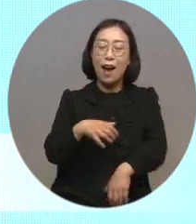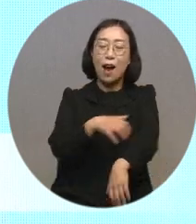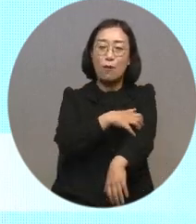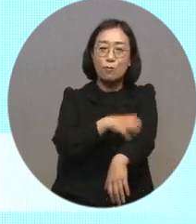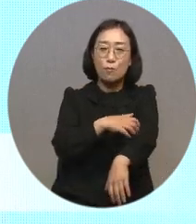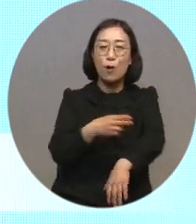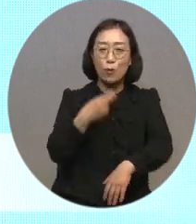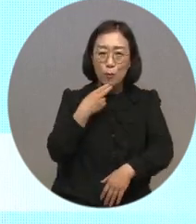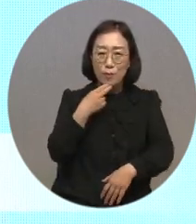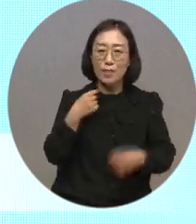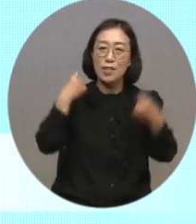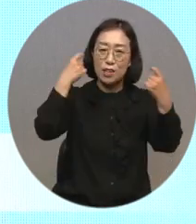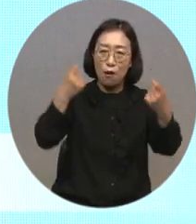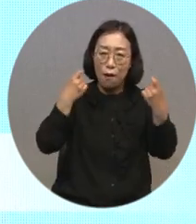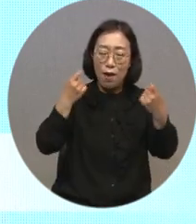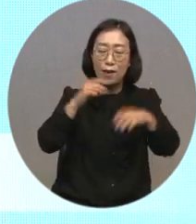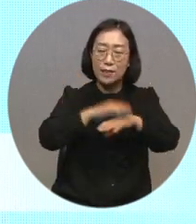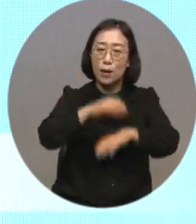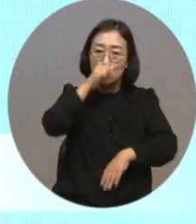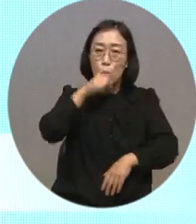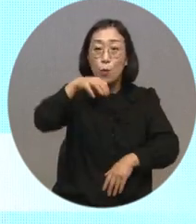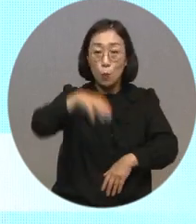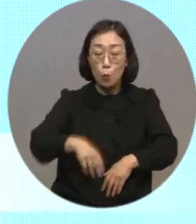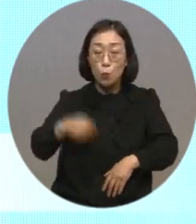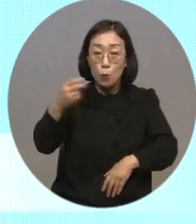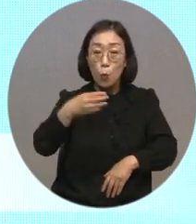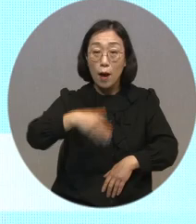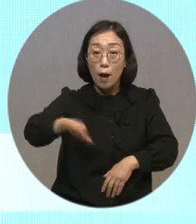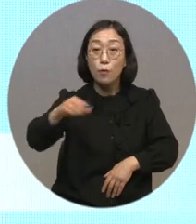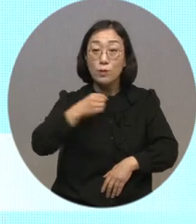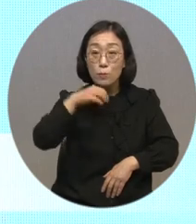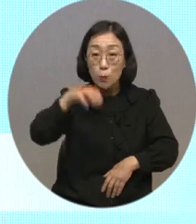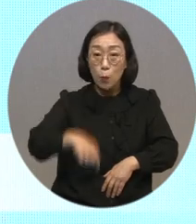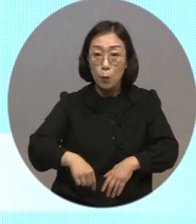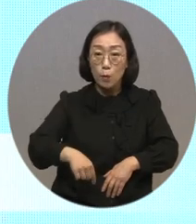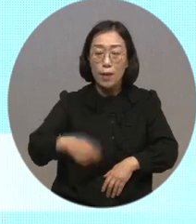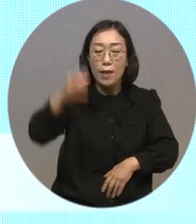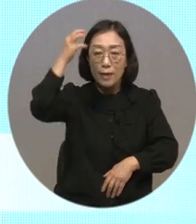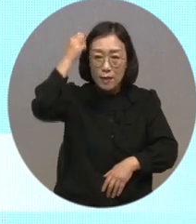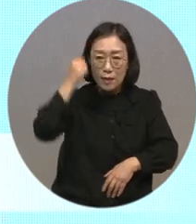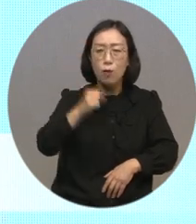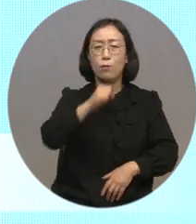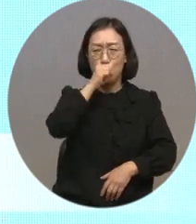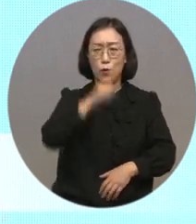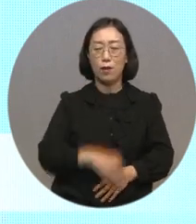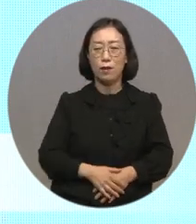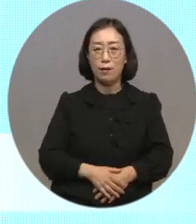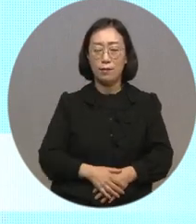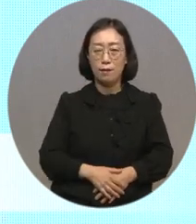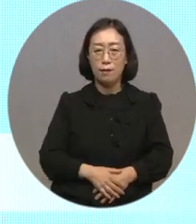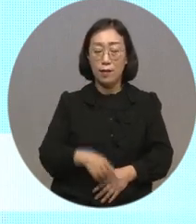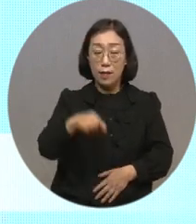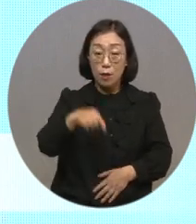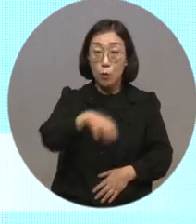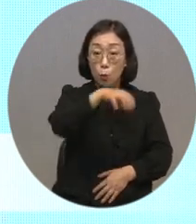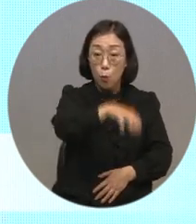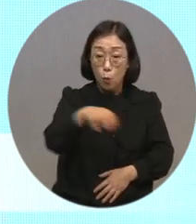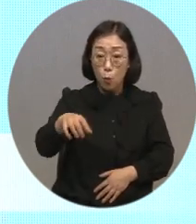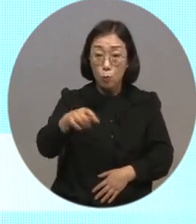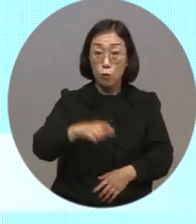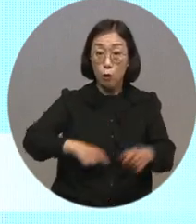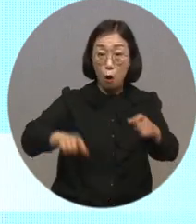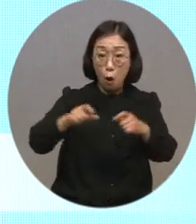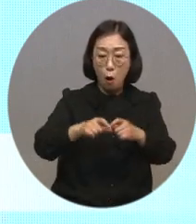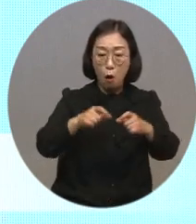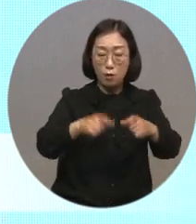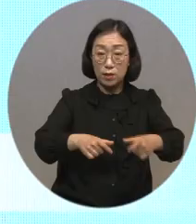불편하지 않게 여행할 수 있었던 곳, 또 가고 싶었던 곳, 이런 곳으로 기억이 됐으면 좋겠고요. 우리나라에 그런 관광지가 더 많이